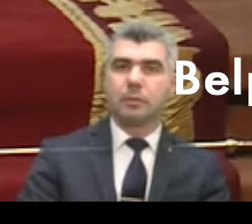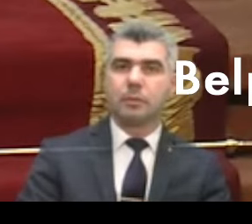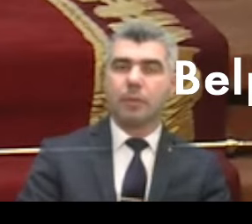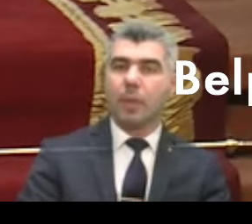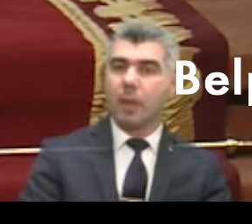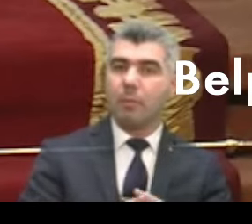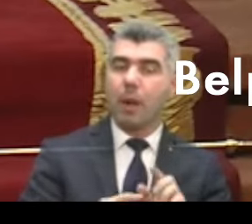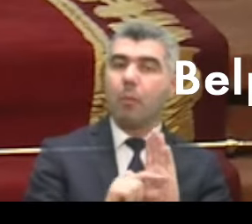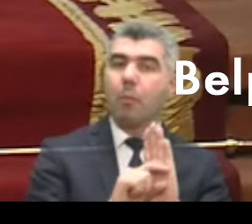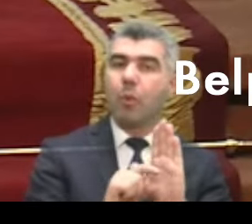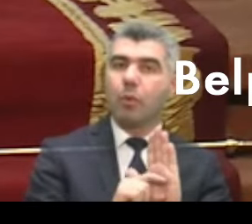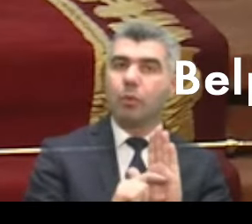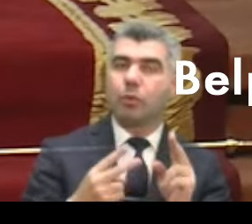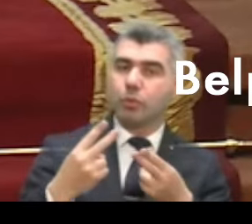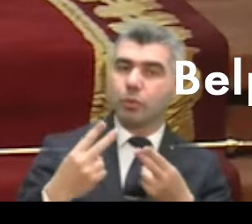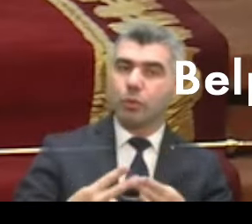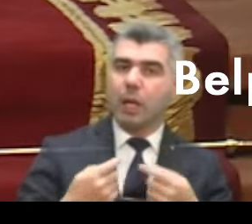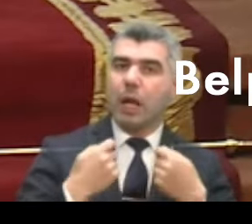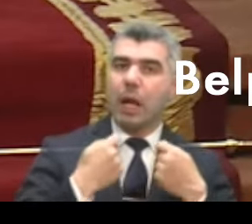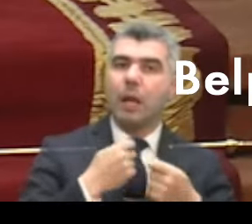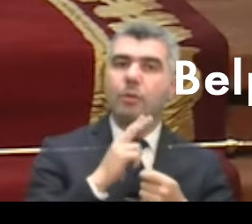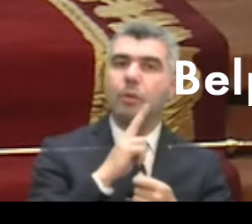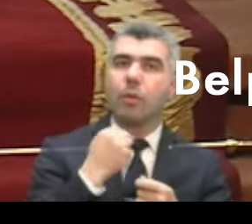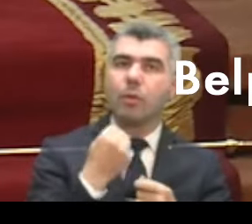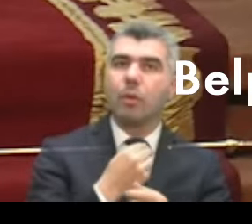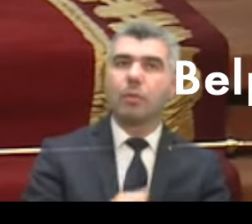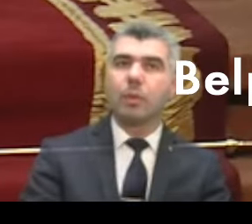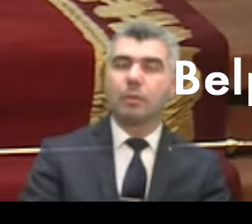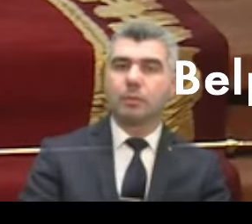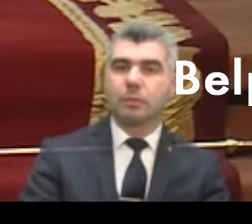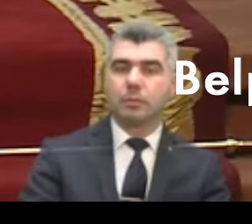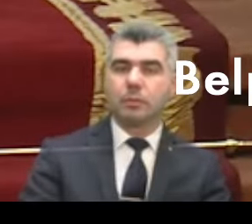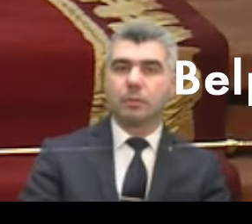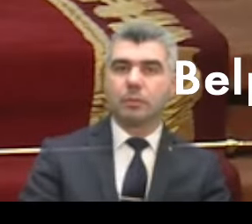الموضوع ديال حضور رئيس الحكومه ل الاجوبه